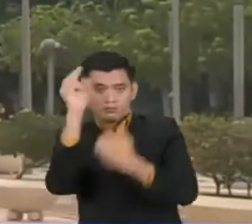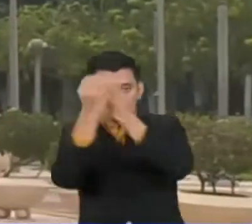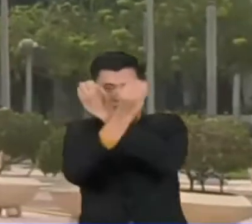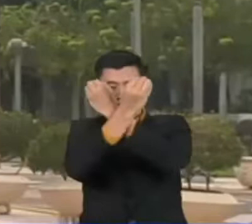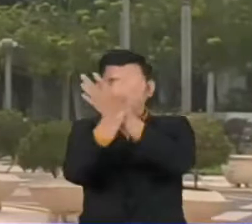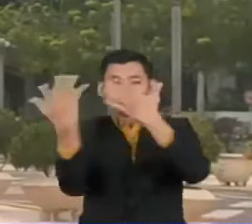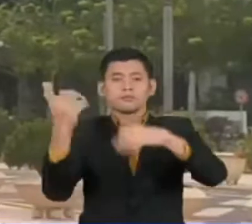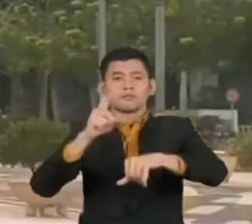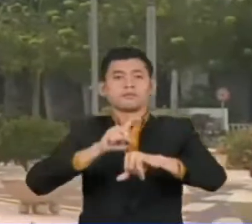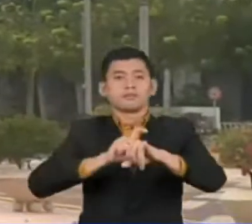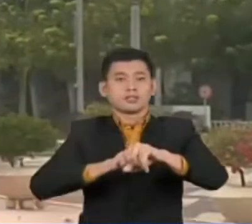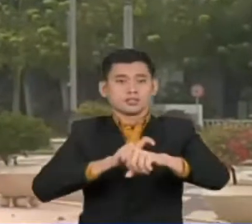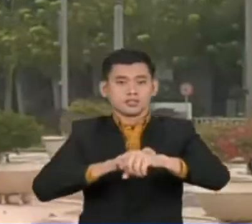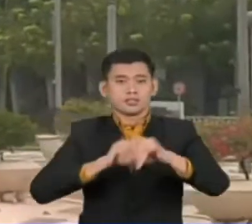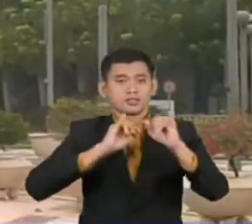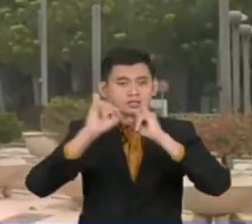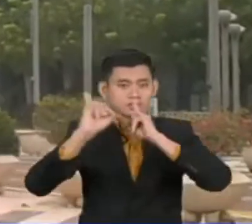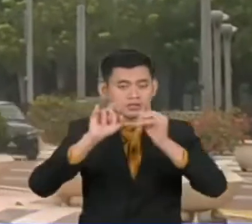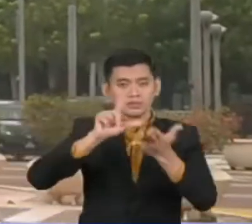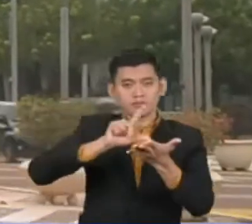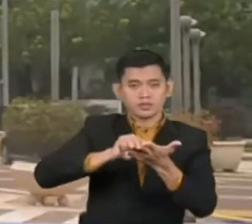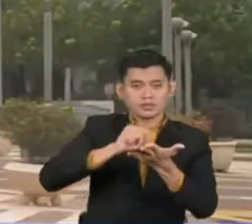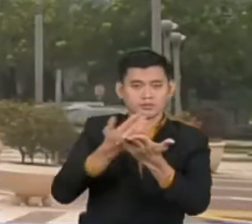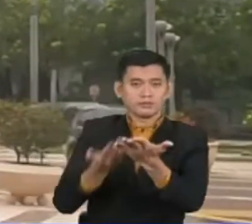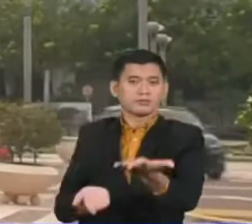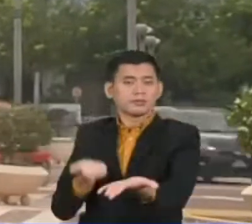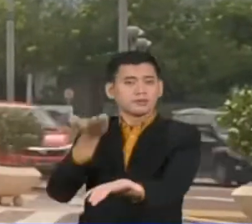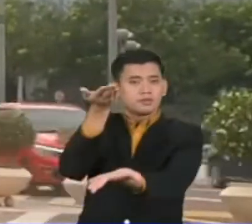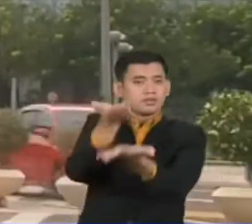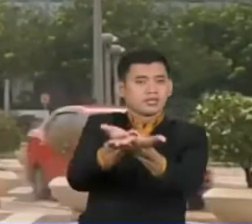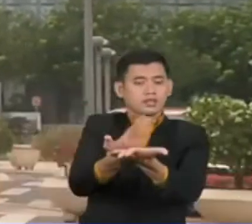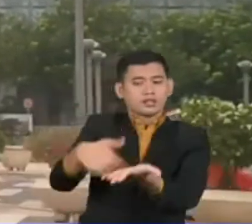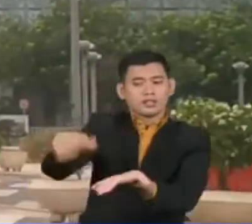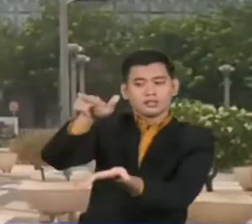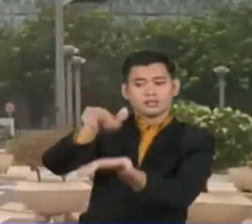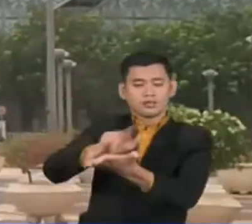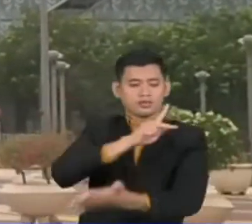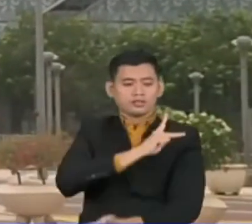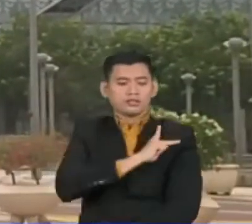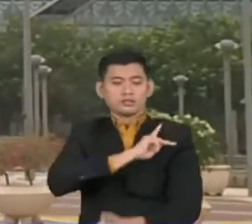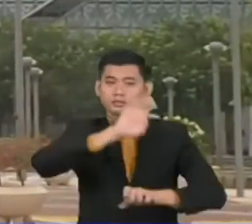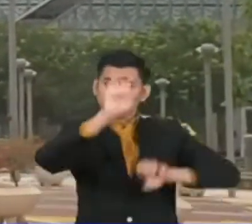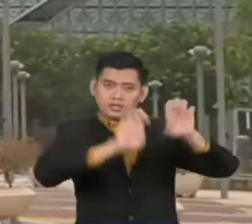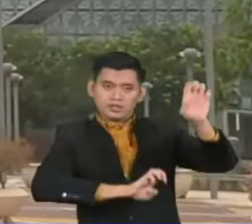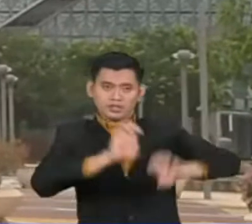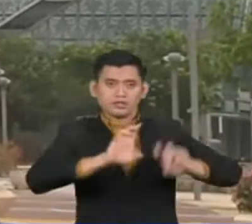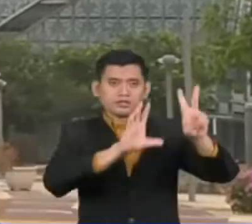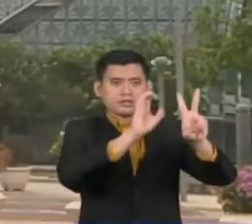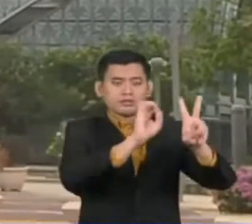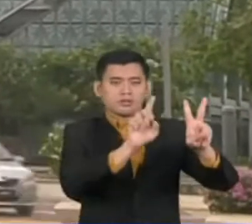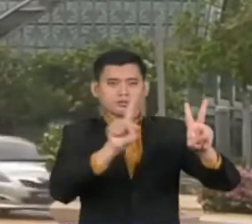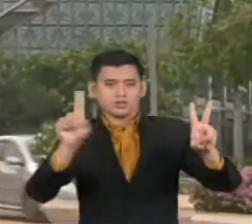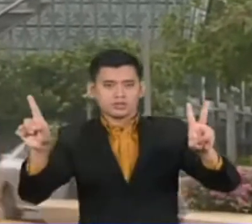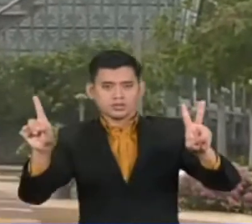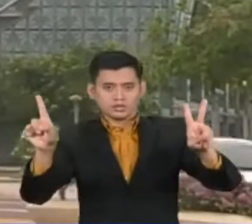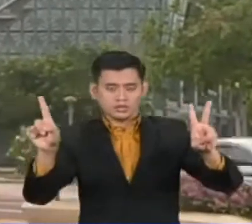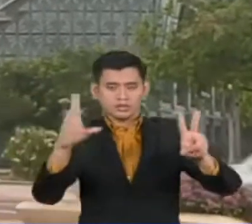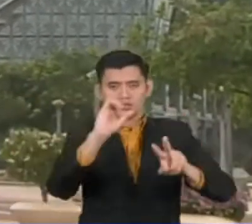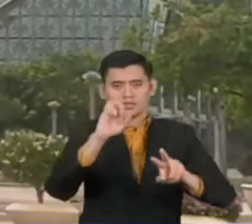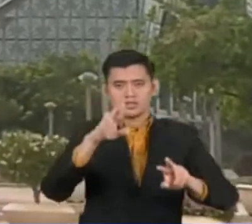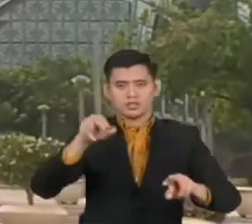dalam sidang media selepas membentangkan laporan Ketua Audit Negara tahun 2021 Siri 1 di